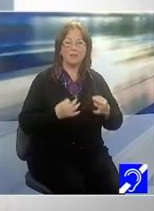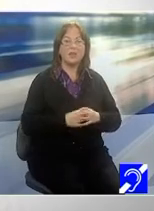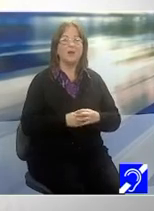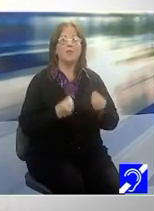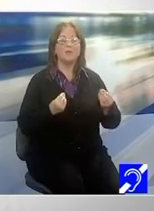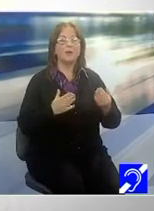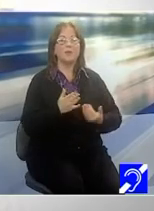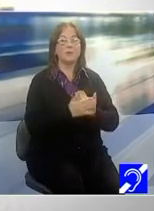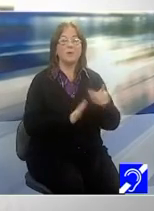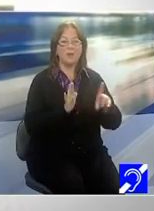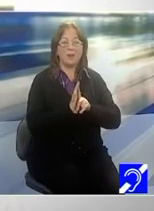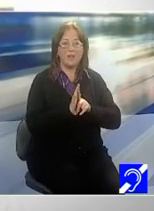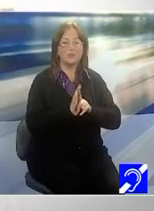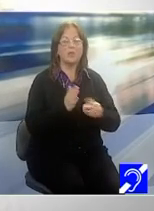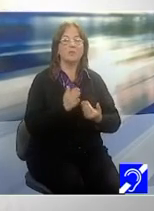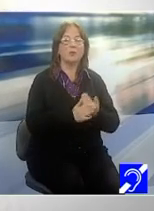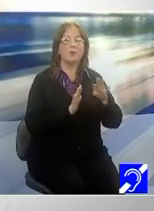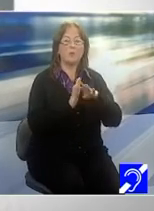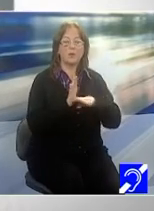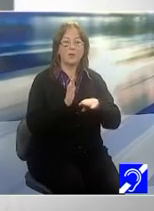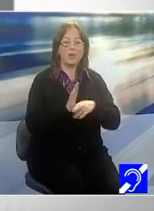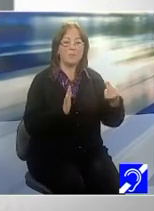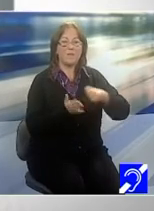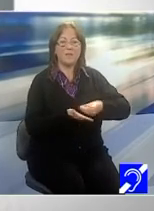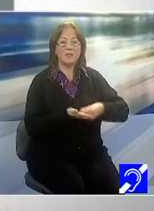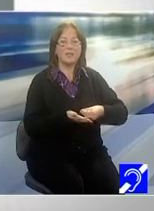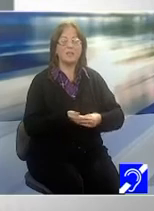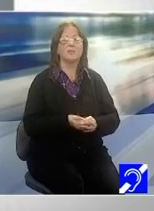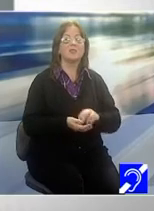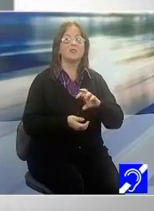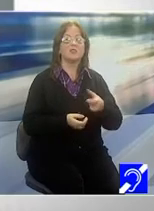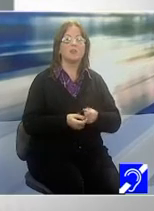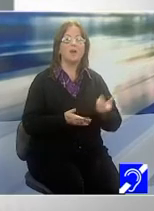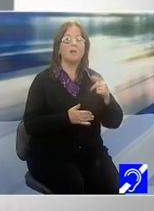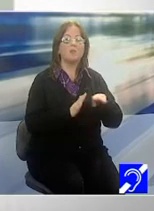lege, un nou program de investiții și evaluarea sistemului de urgență la nivel național.